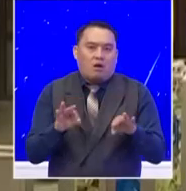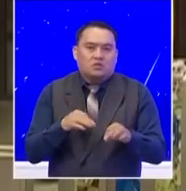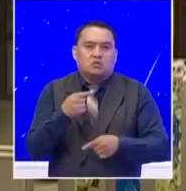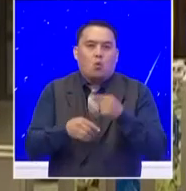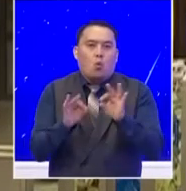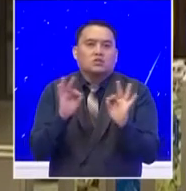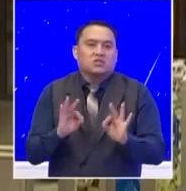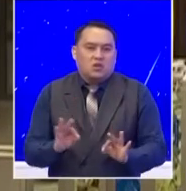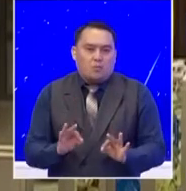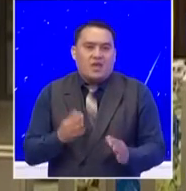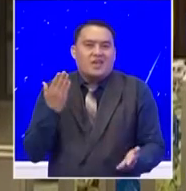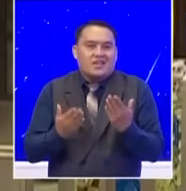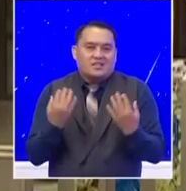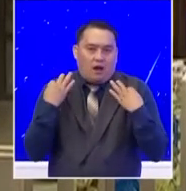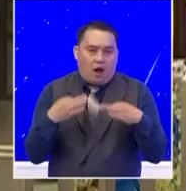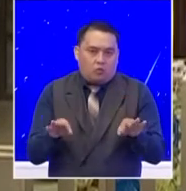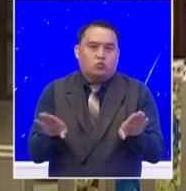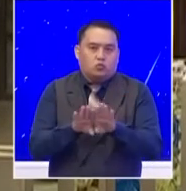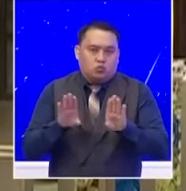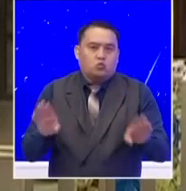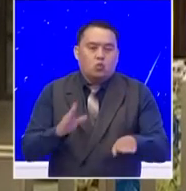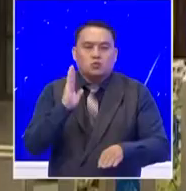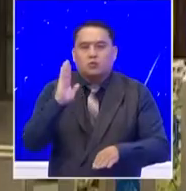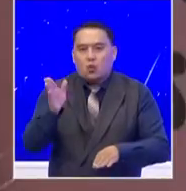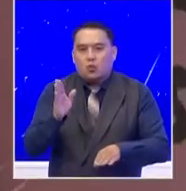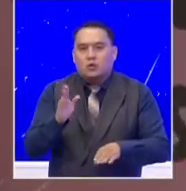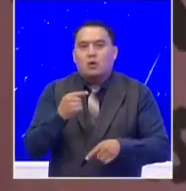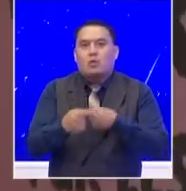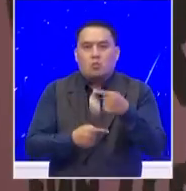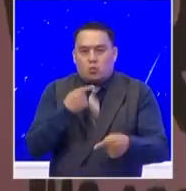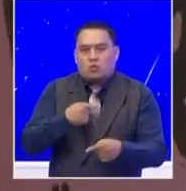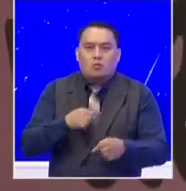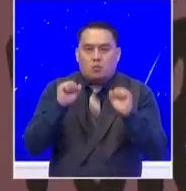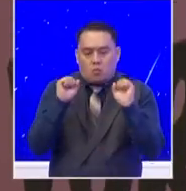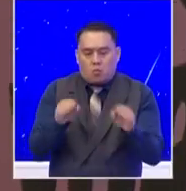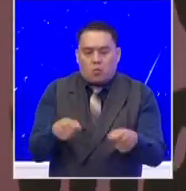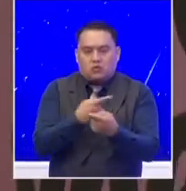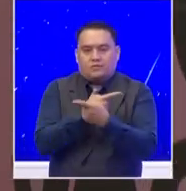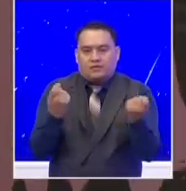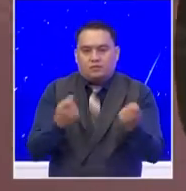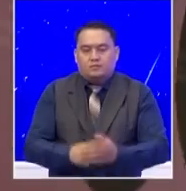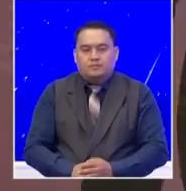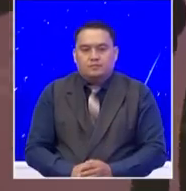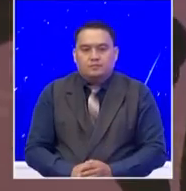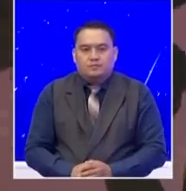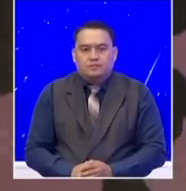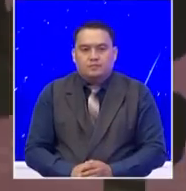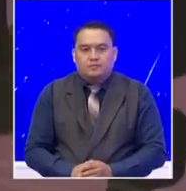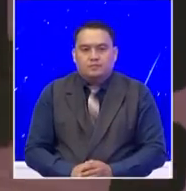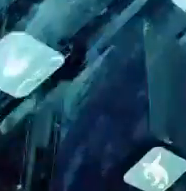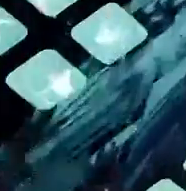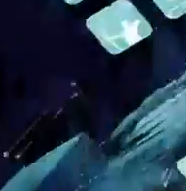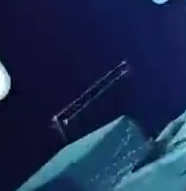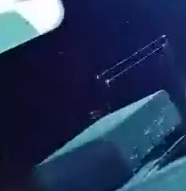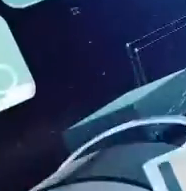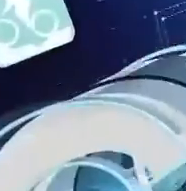раньше осени. Если Верхняя палата также одобрит инициативу, то затем она уже будет вынесена на референдум.